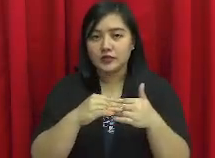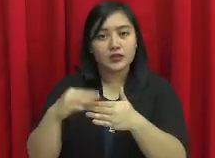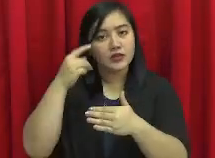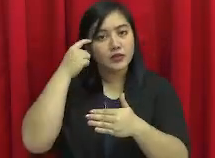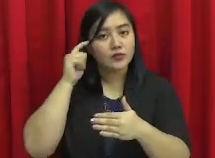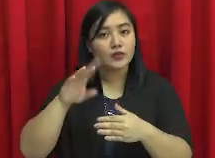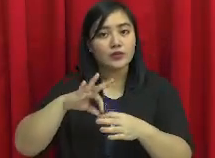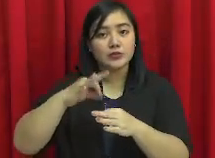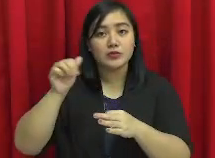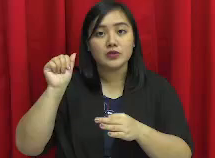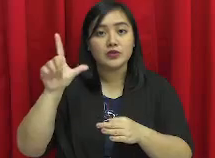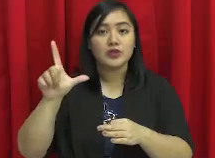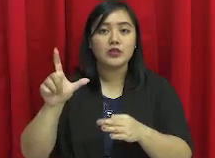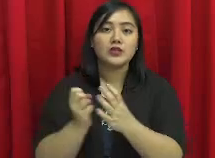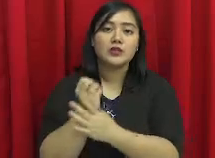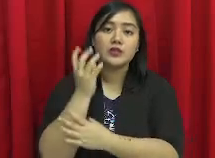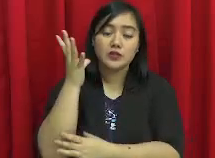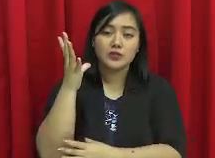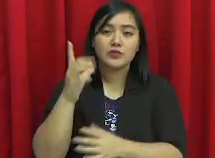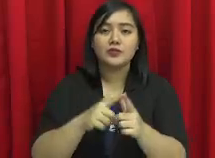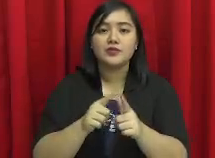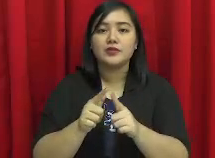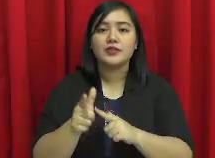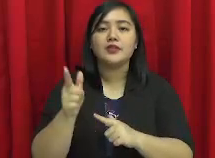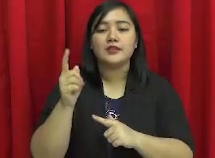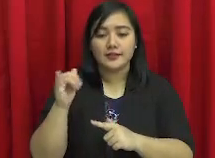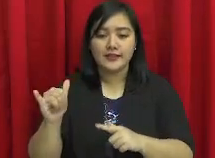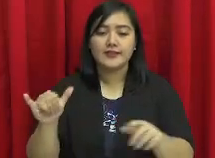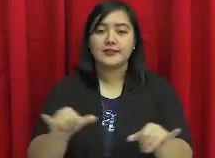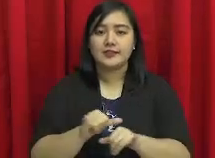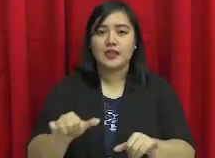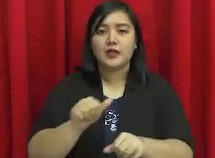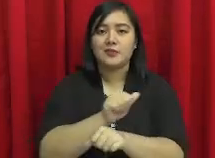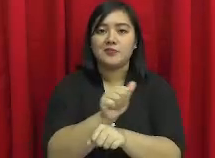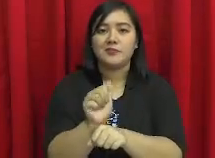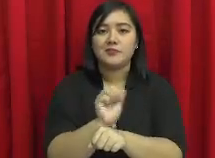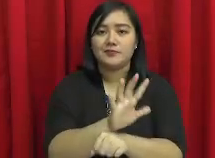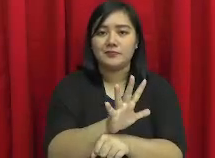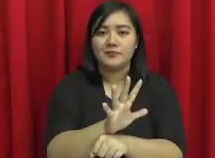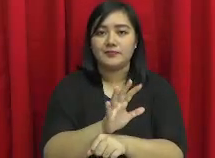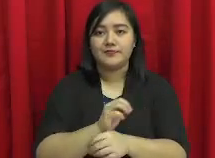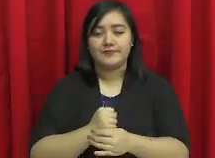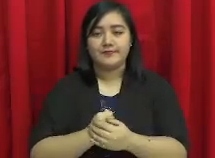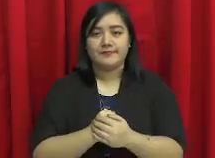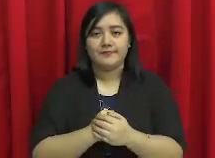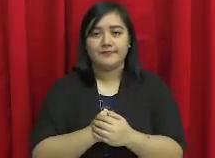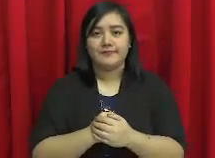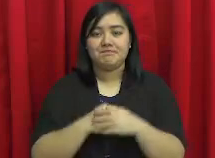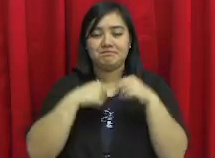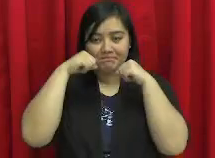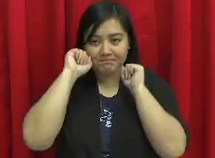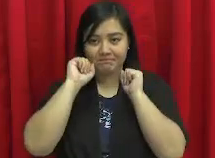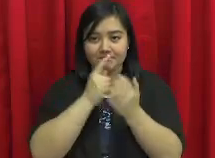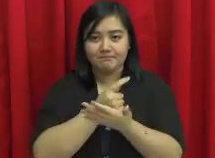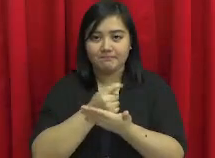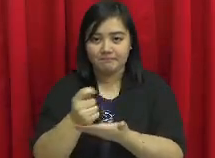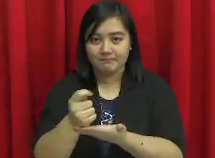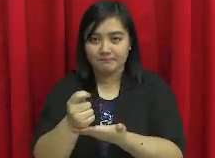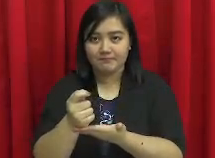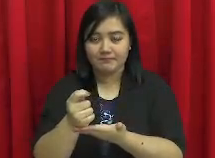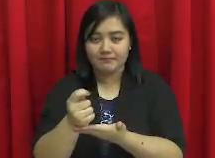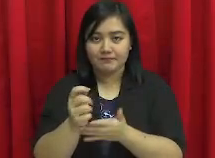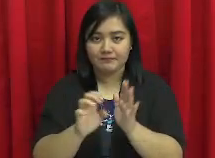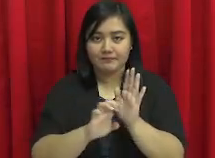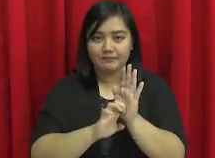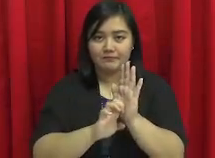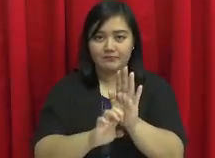family, ay madadamay din po sila. Yan po, nakakalungkot po na katotohanan. Like for example, back to the